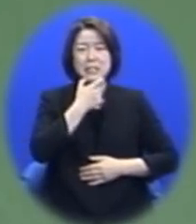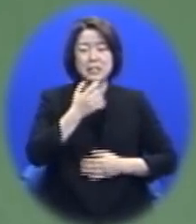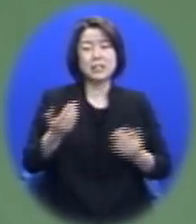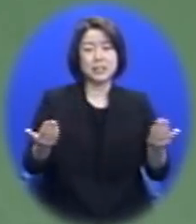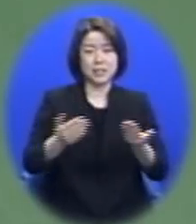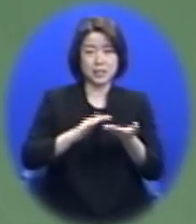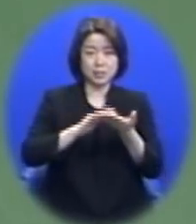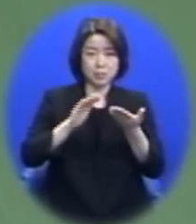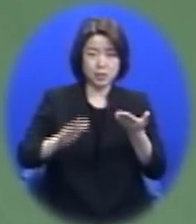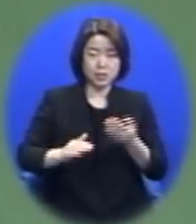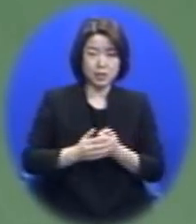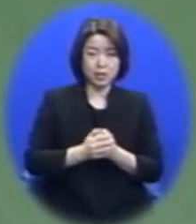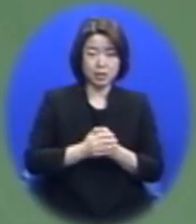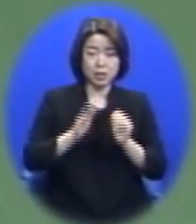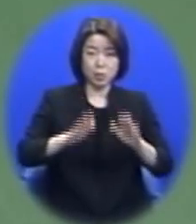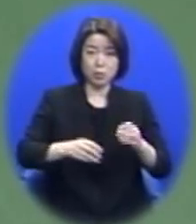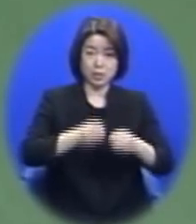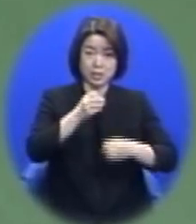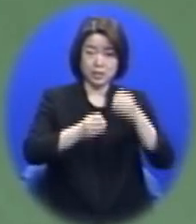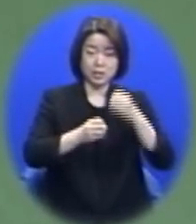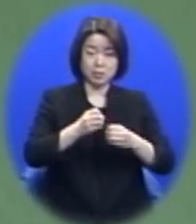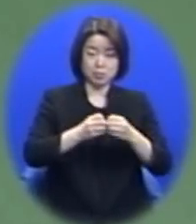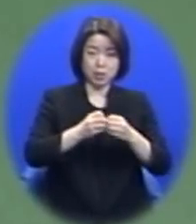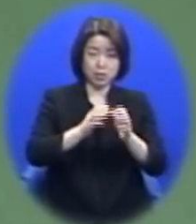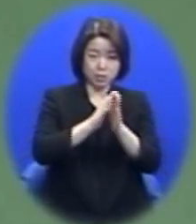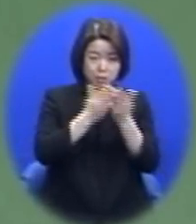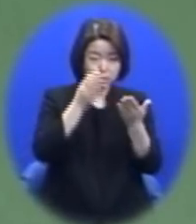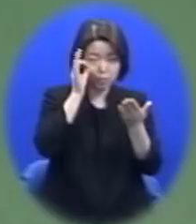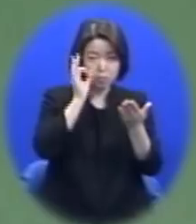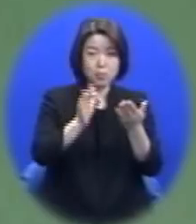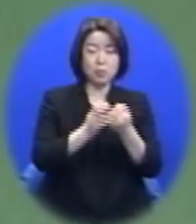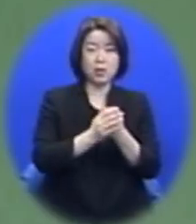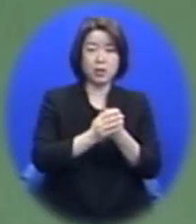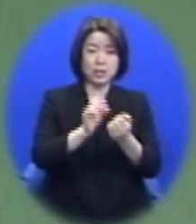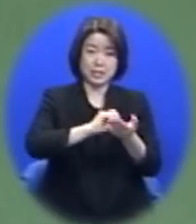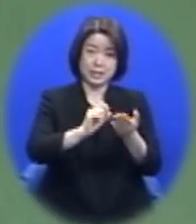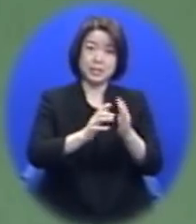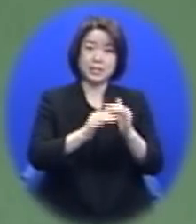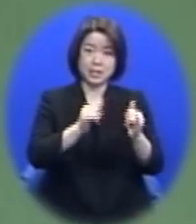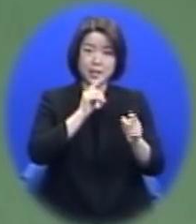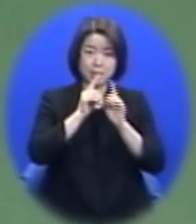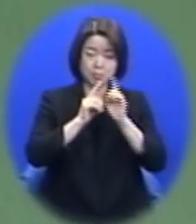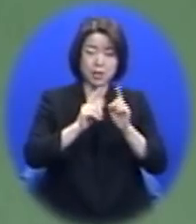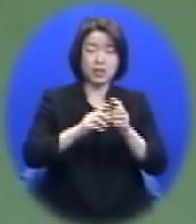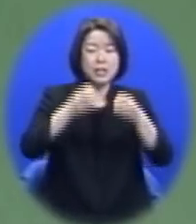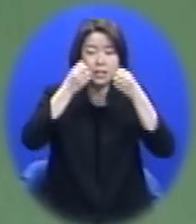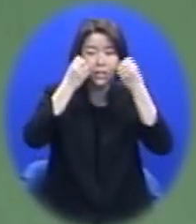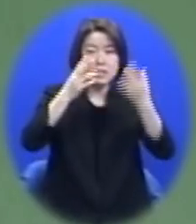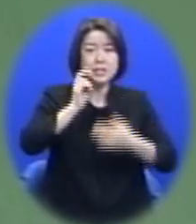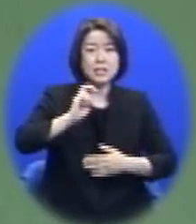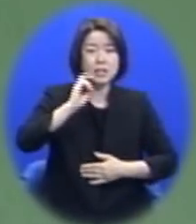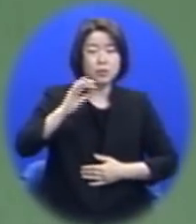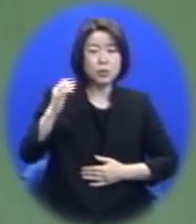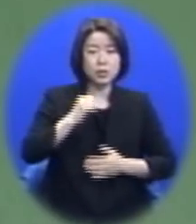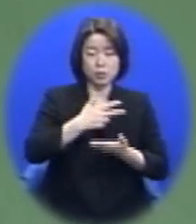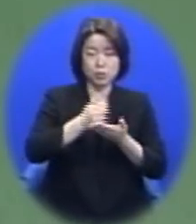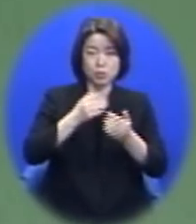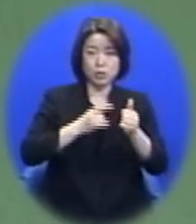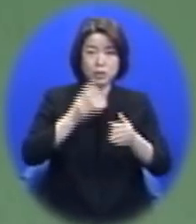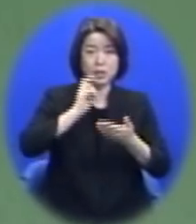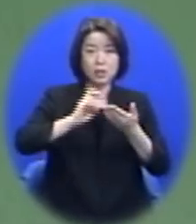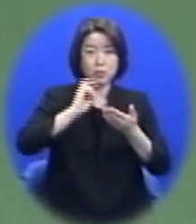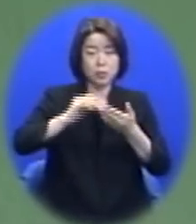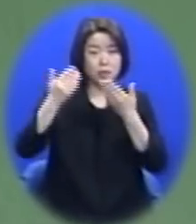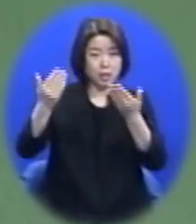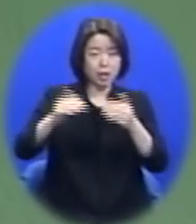오늘 시편 96편을 보면 시편 기자가 이렇게 말합니다. 새 노래로 주님께 노래하여라. 온